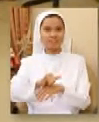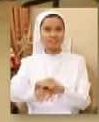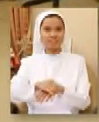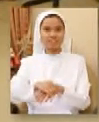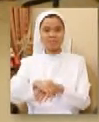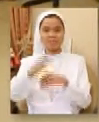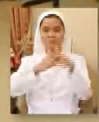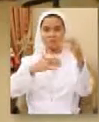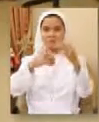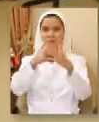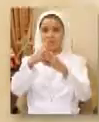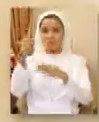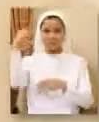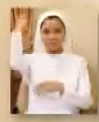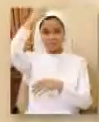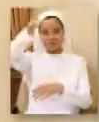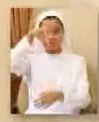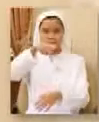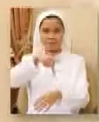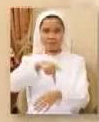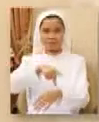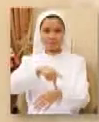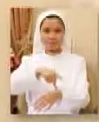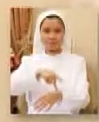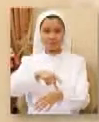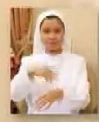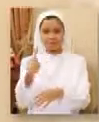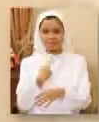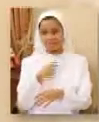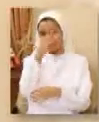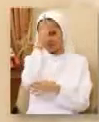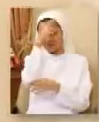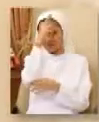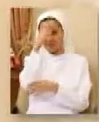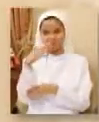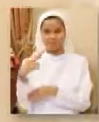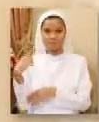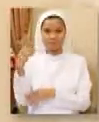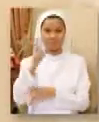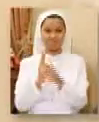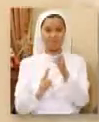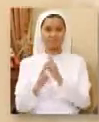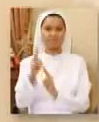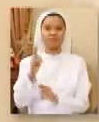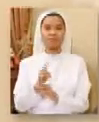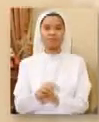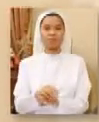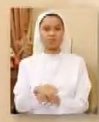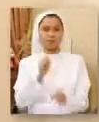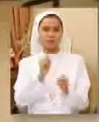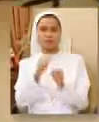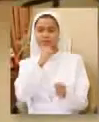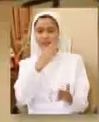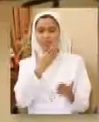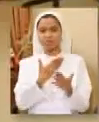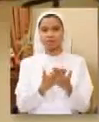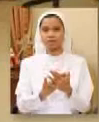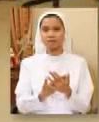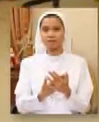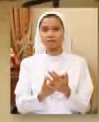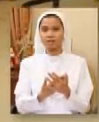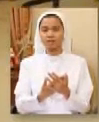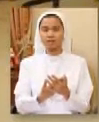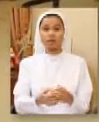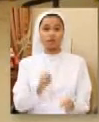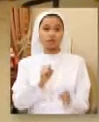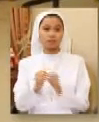Texas, oh. Eh, Tarifa. Eh, hindi maganda yun, di ba? Kaya, ang hindi naman basta-basta mga